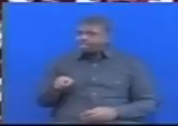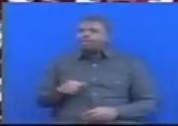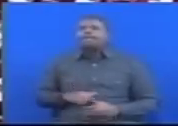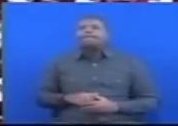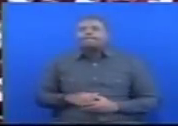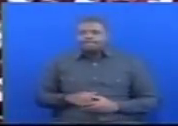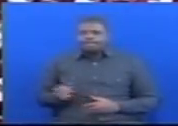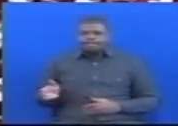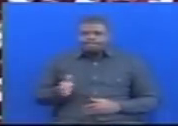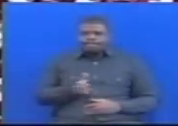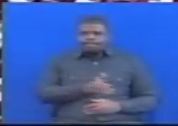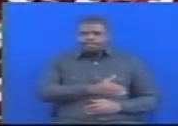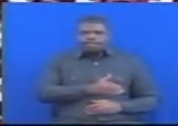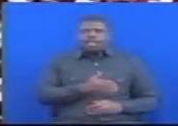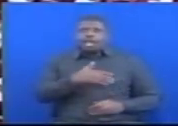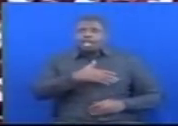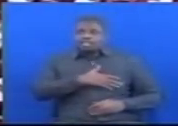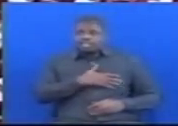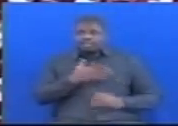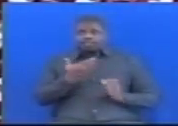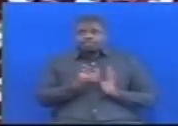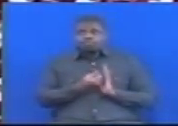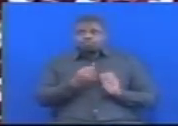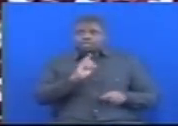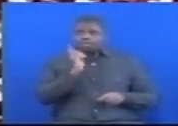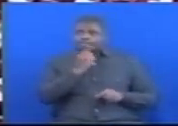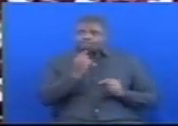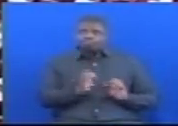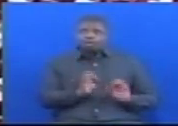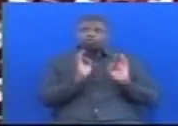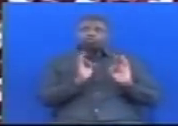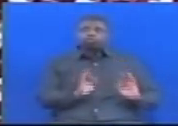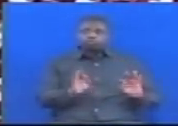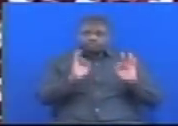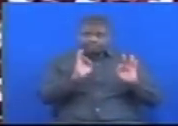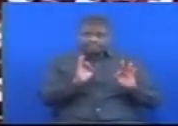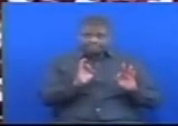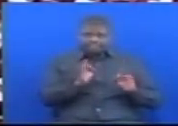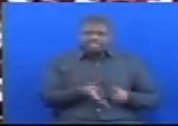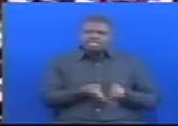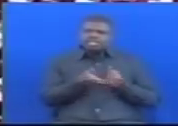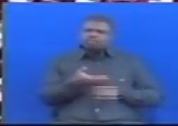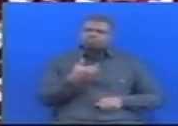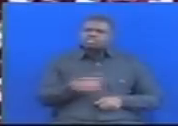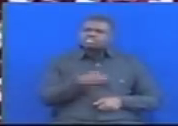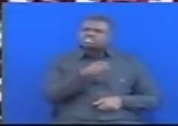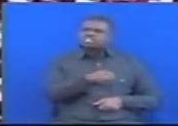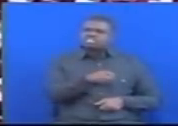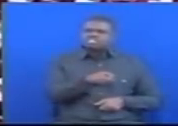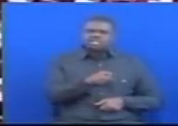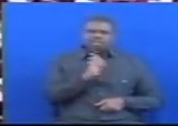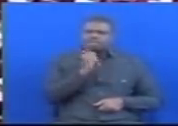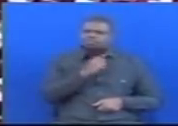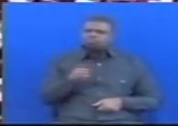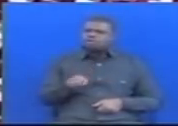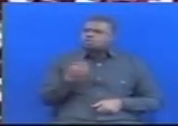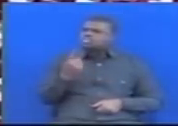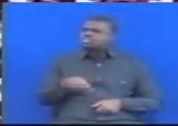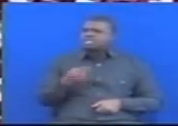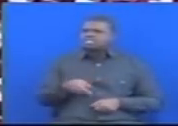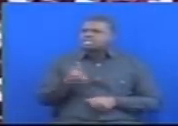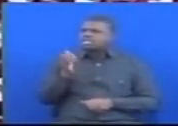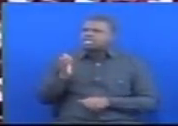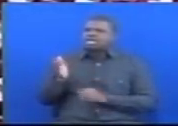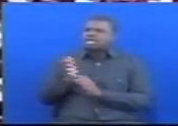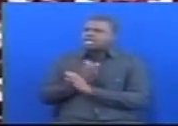Asante mheshimiwa Spika. Pamoja na majibu mazuri ya mheshimiwa naibu waziri, lakini naona majibu haya yamejibiwa kisiasa kuliko uhalisia